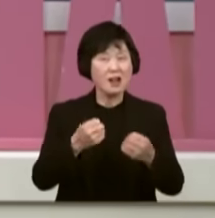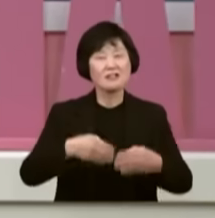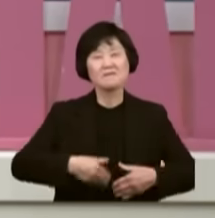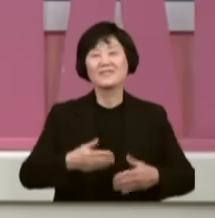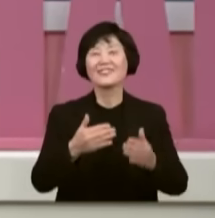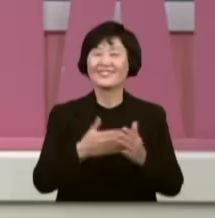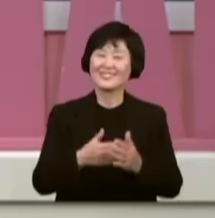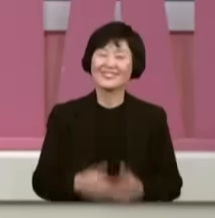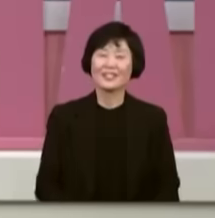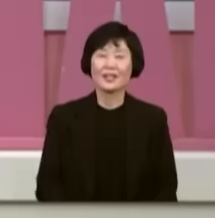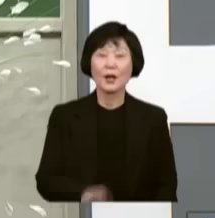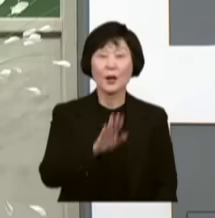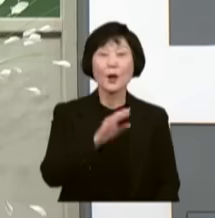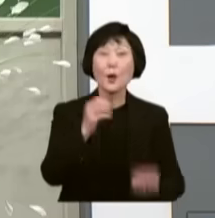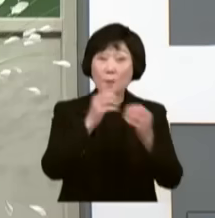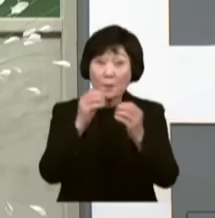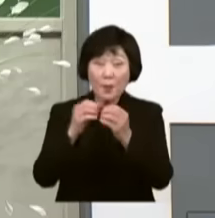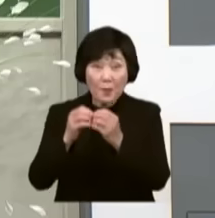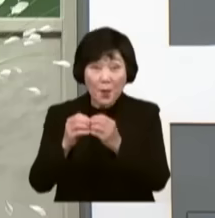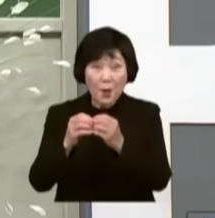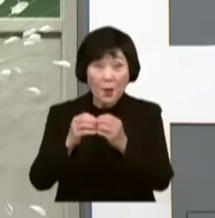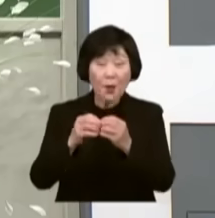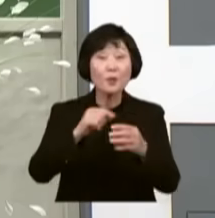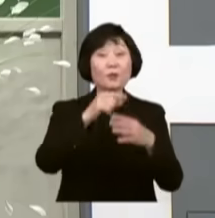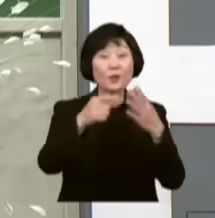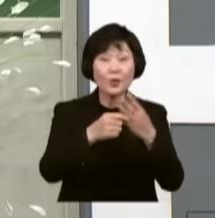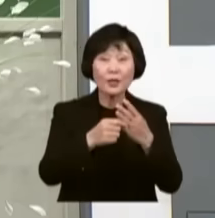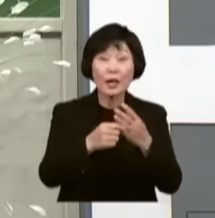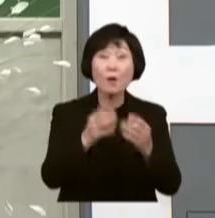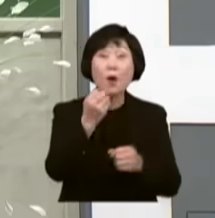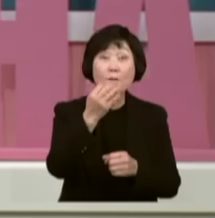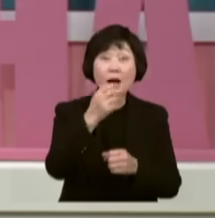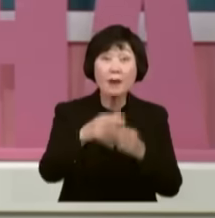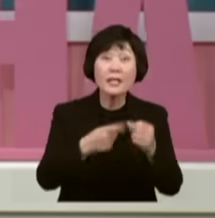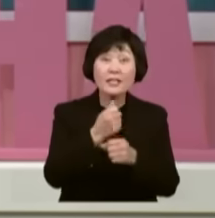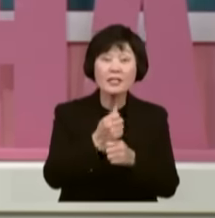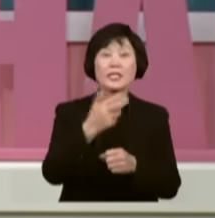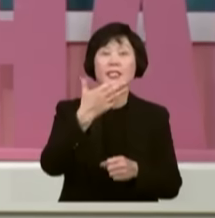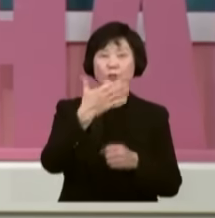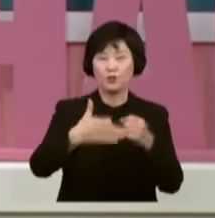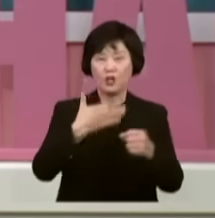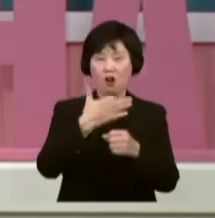힘들죠. 그럼요, 그럼요. 그 예. 뽀뽀뽀에 예. 뽀식이 몇년 하셨어요? 19년.